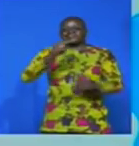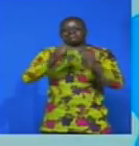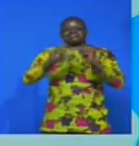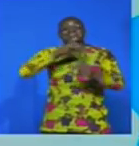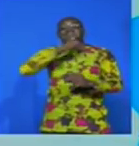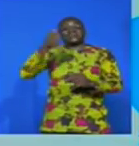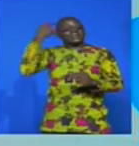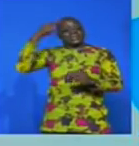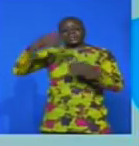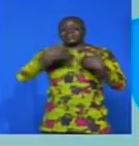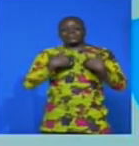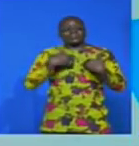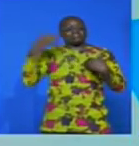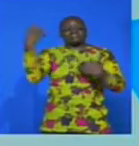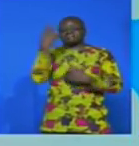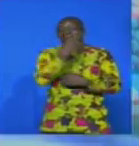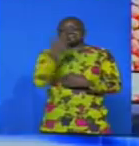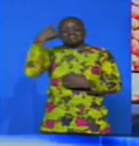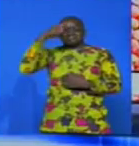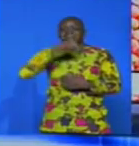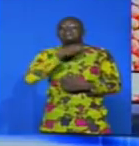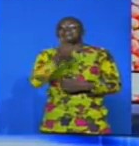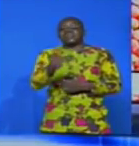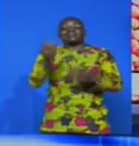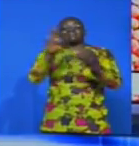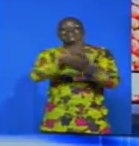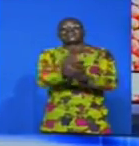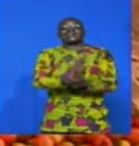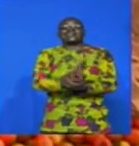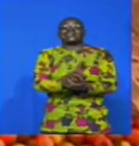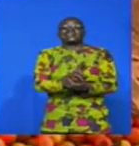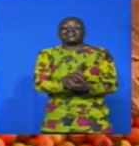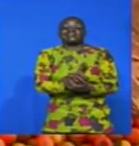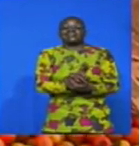font grise mine. Karim Ilboudo Kadou Roumenki.